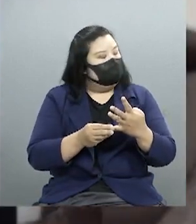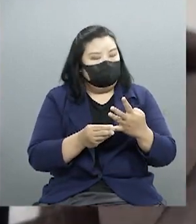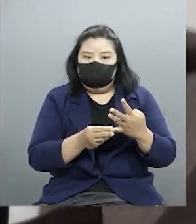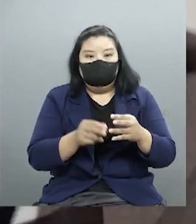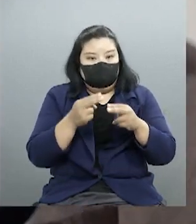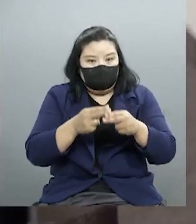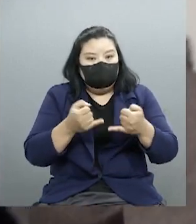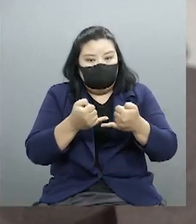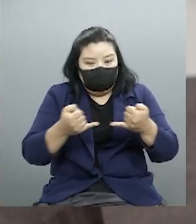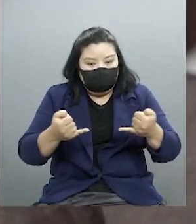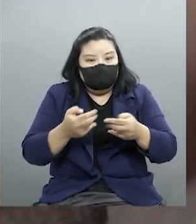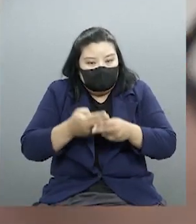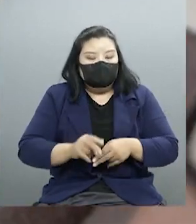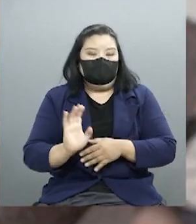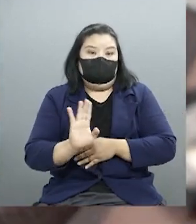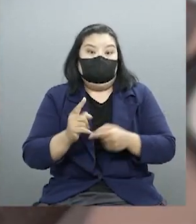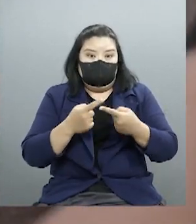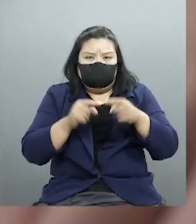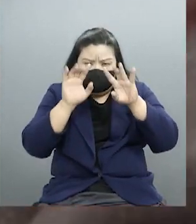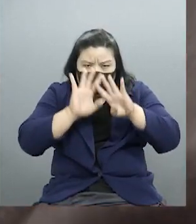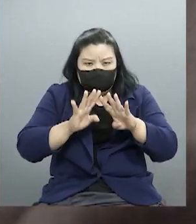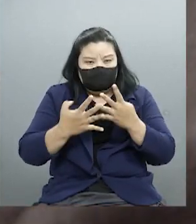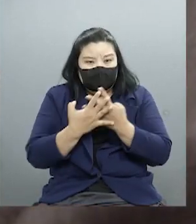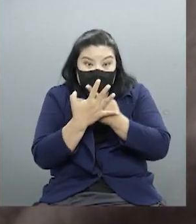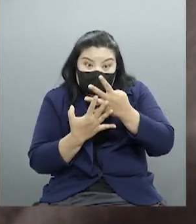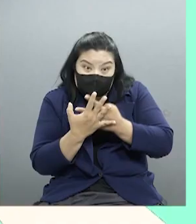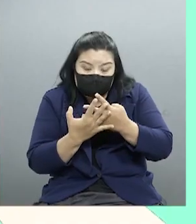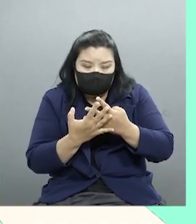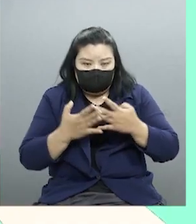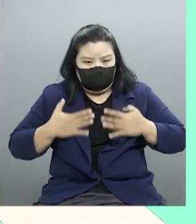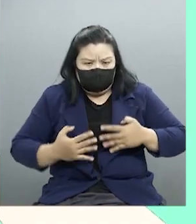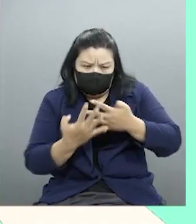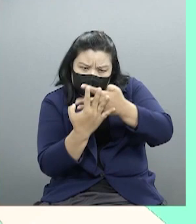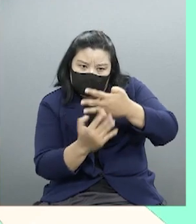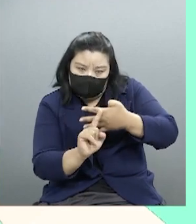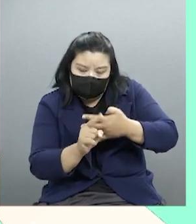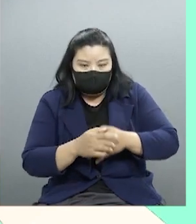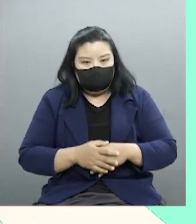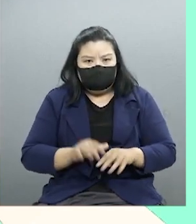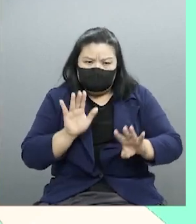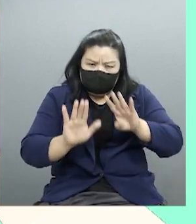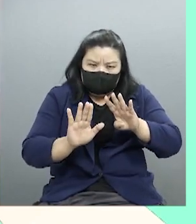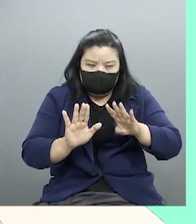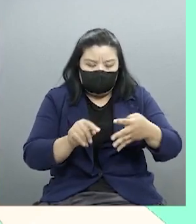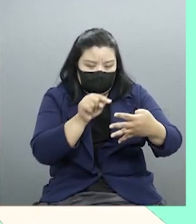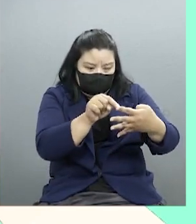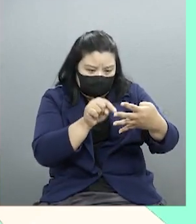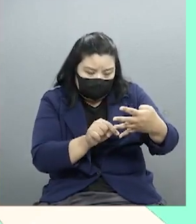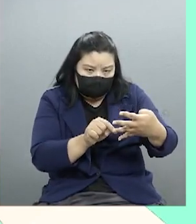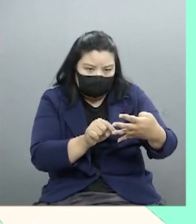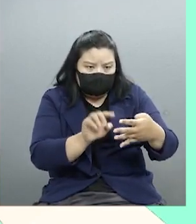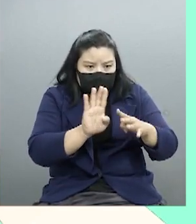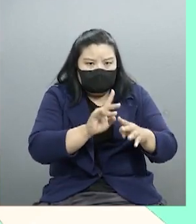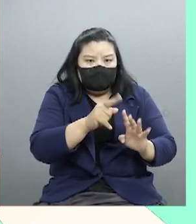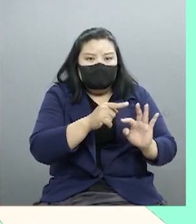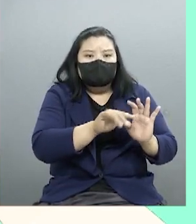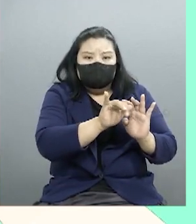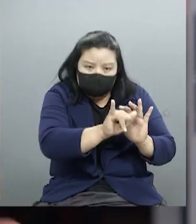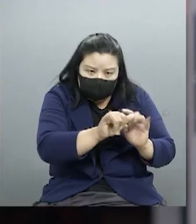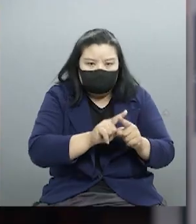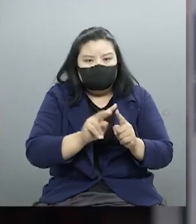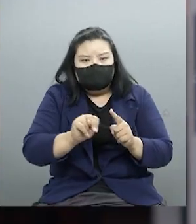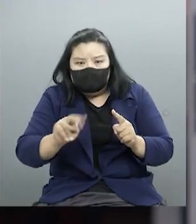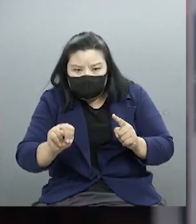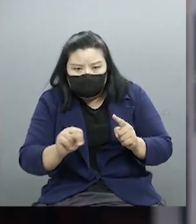ใยนะแต่ว่าแชมเบรมันคือลักษณะของลายผ้าของเนื้อผ้ามันจะไม่สามารถมาเปรียบเทียบกับเส้นใยฝ้ายกับเส้นใยลินิน